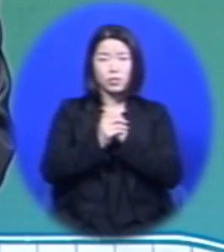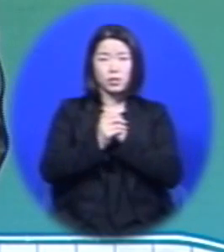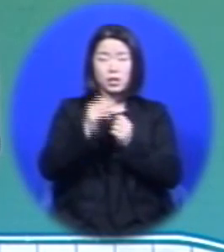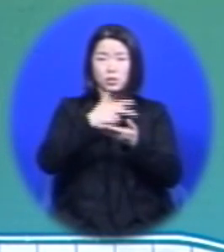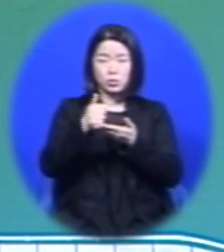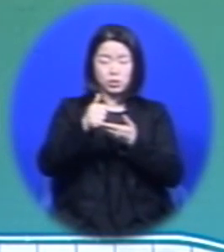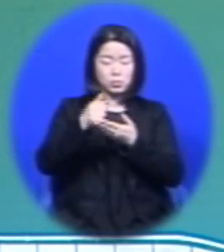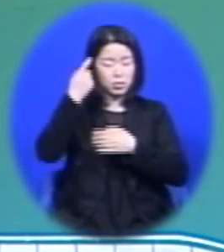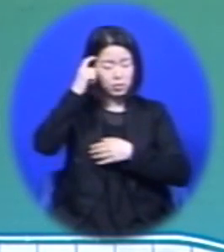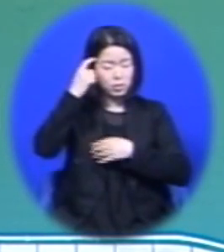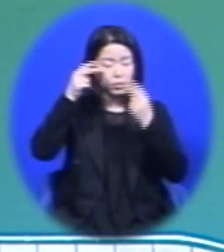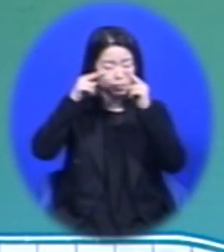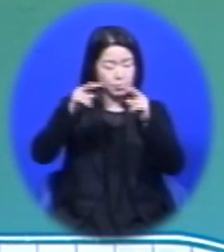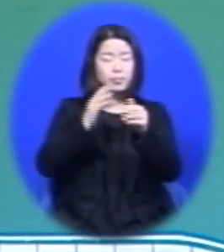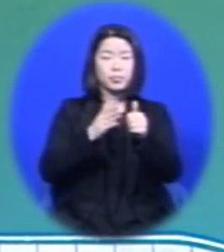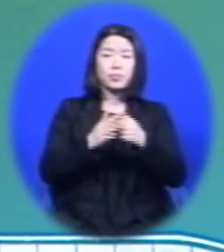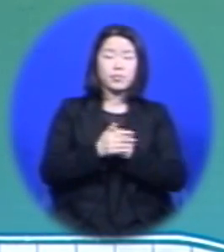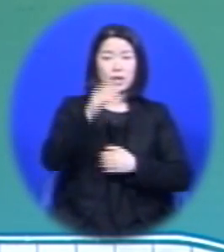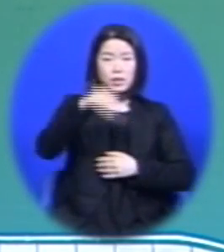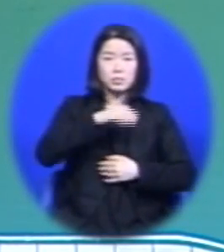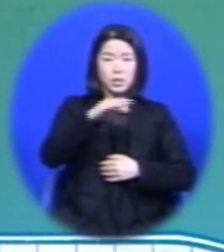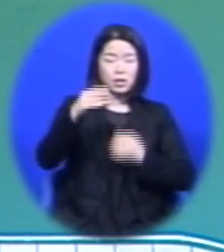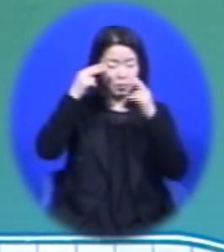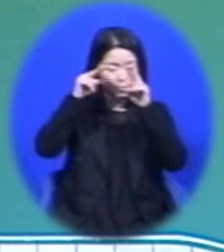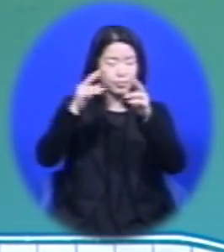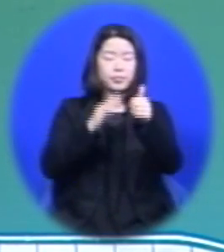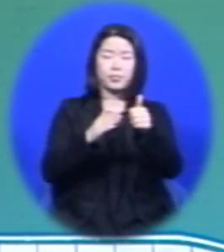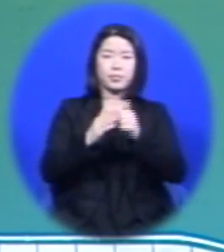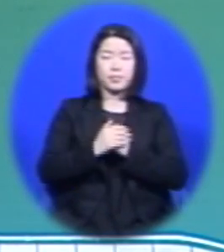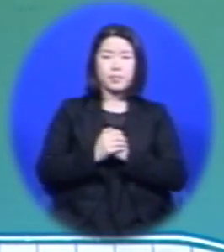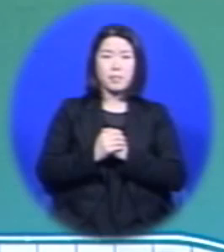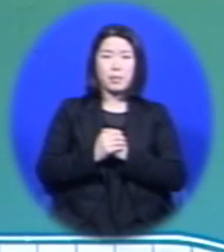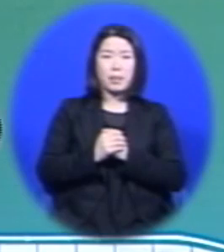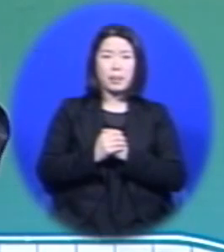주님을 바라보시기 바랍니다. 십자가를 바라보시기 바랍니다.